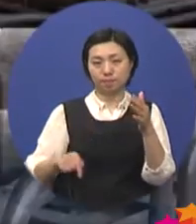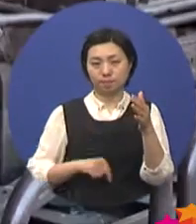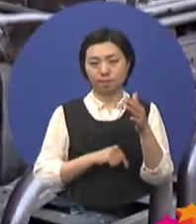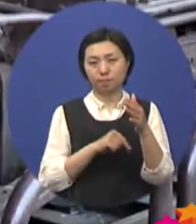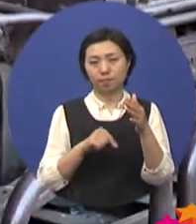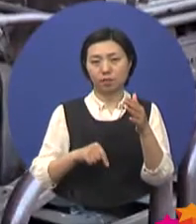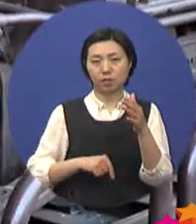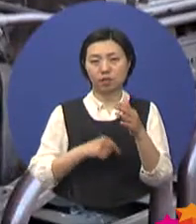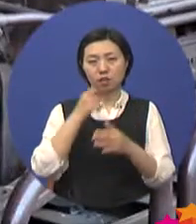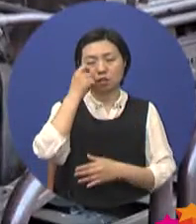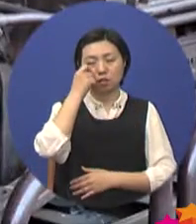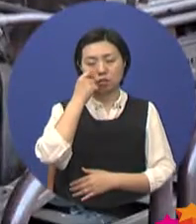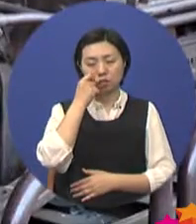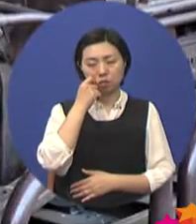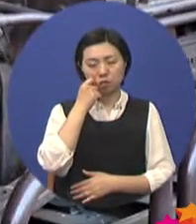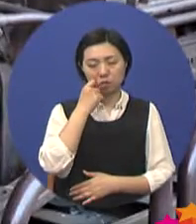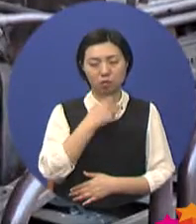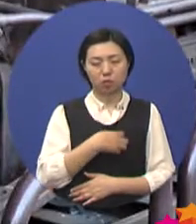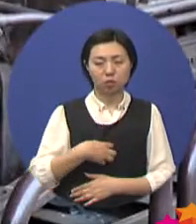서로